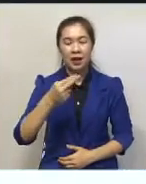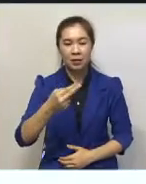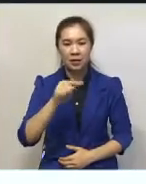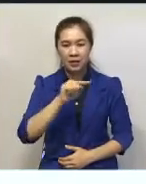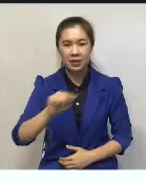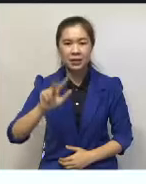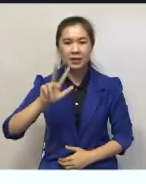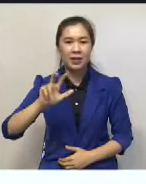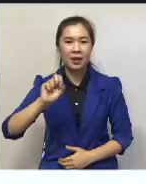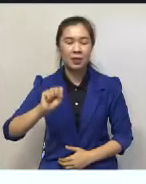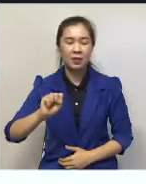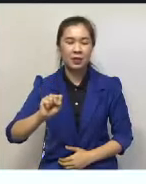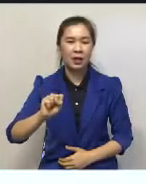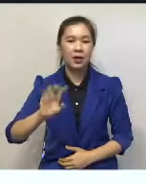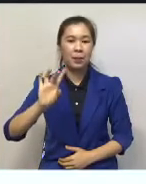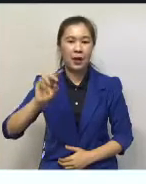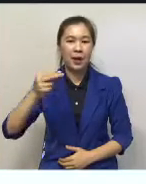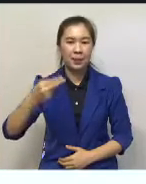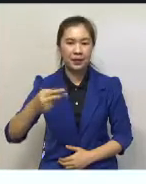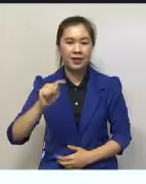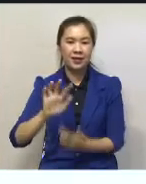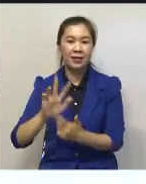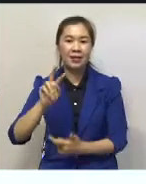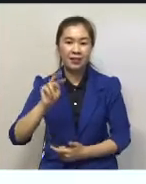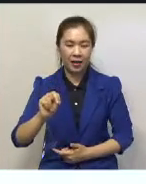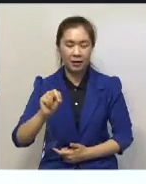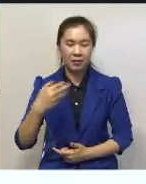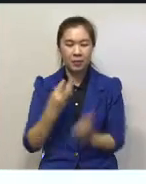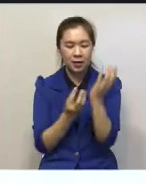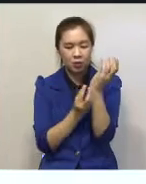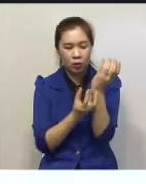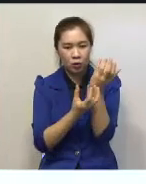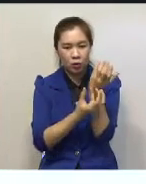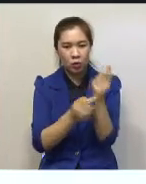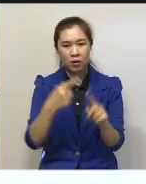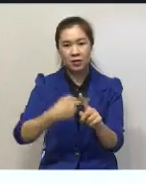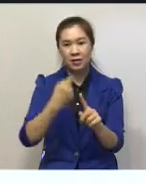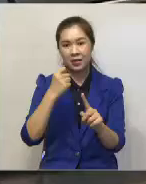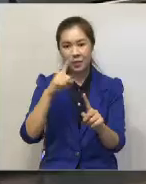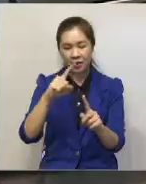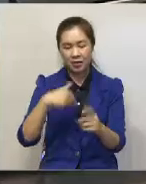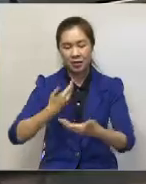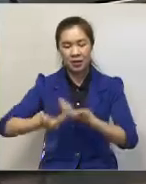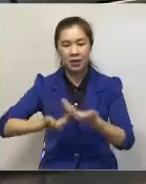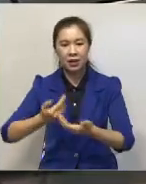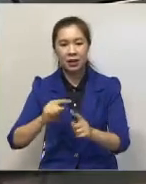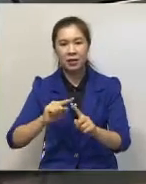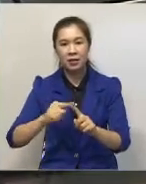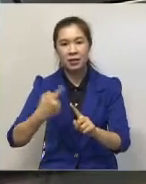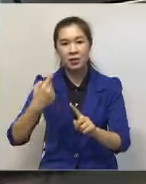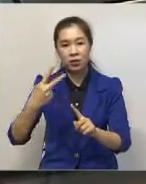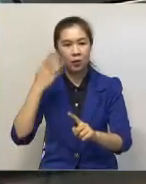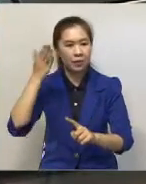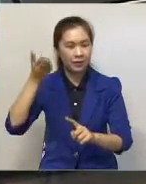ถึง 380,000 ตันให้ทันรองรับผลผลิตปาล์มที่จะออกสู่ตลาดในเดือนพฤศจิกายนถึงกุมภา